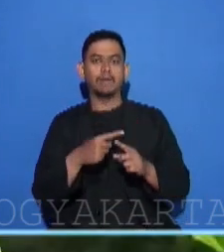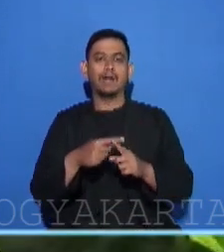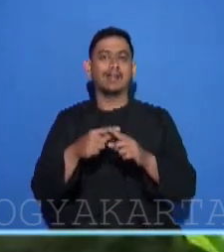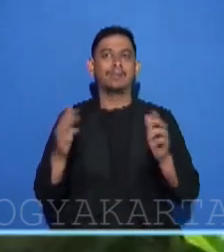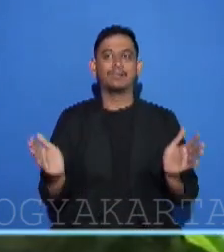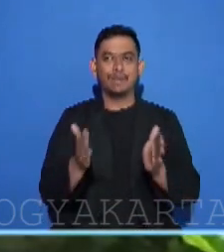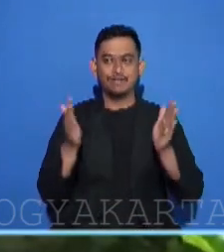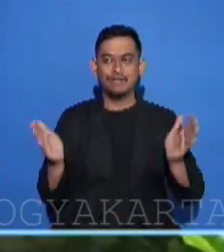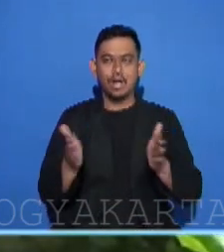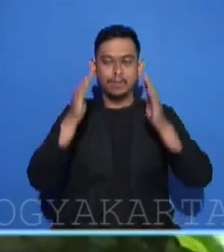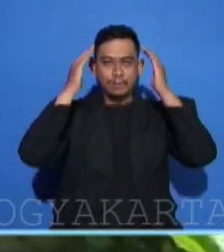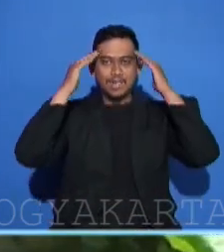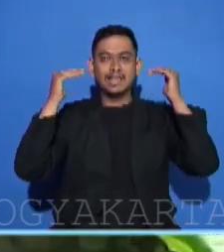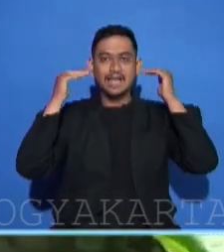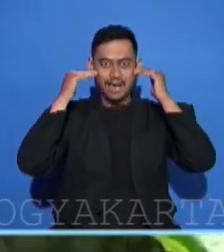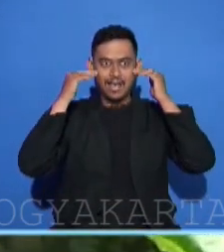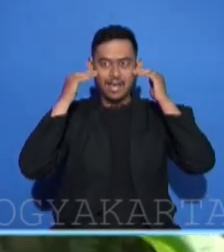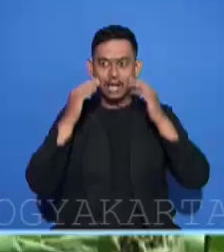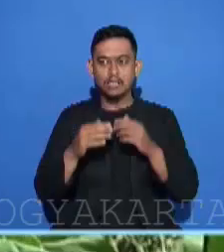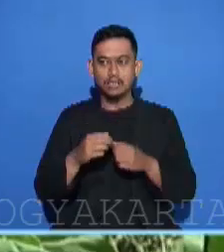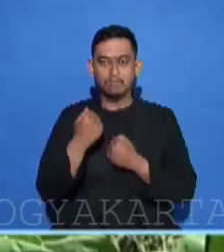kacau himeniko wonten